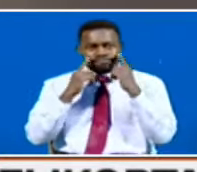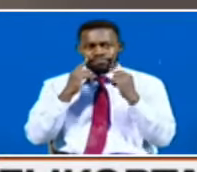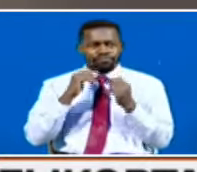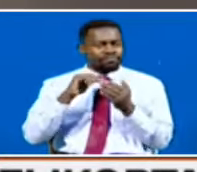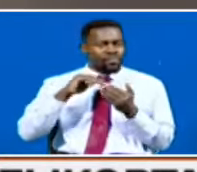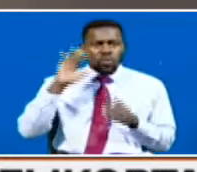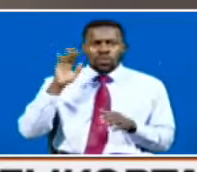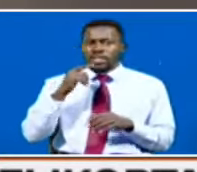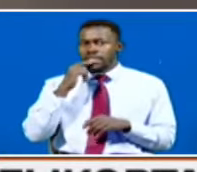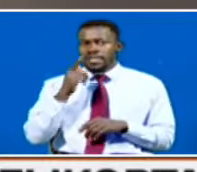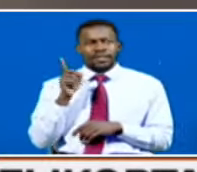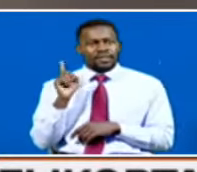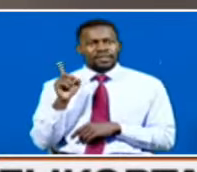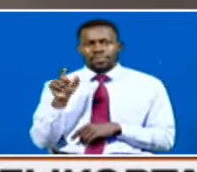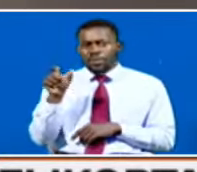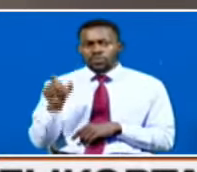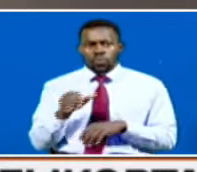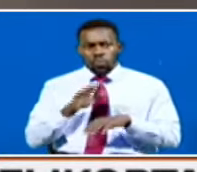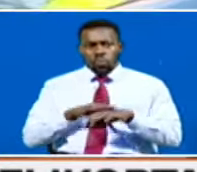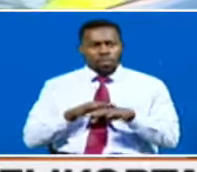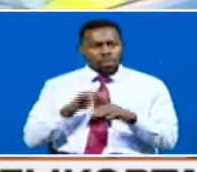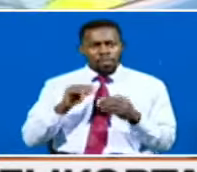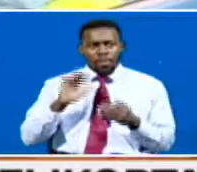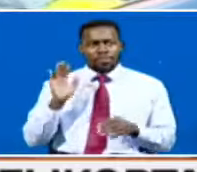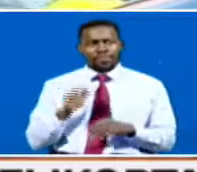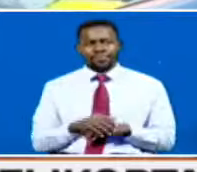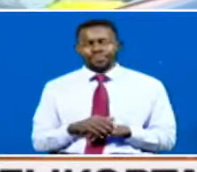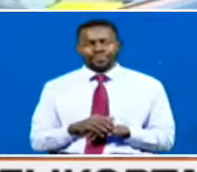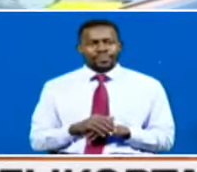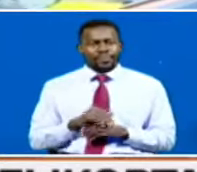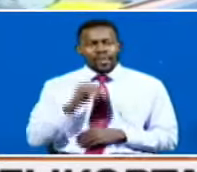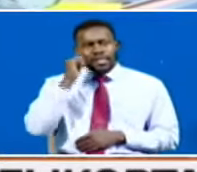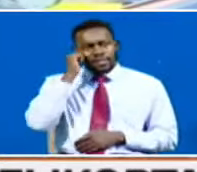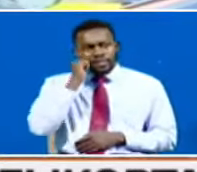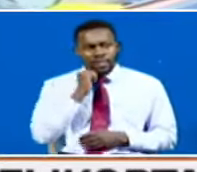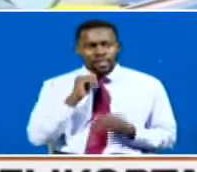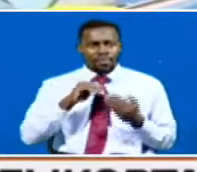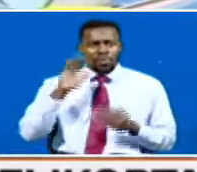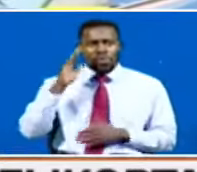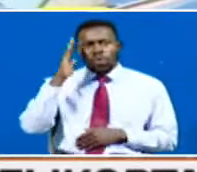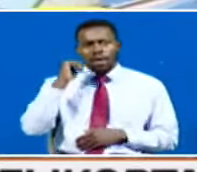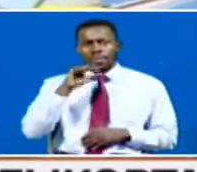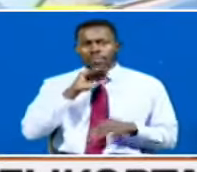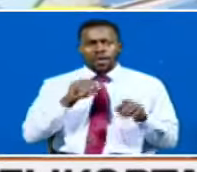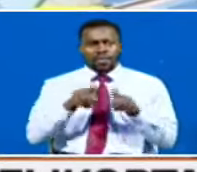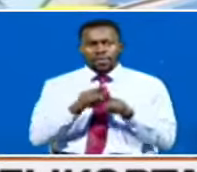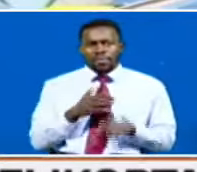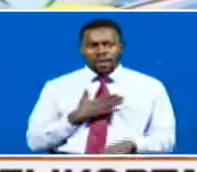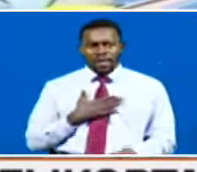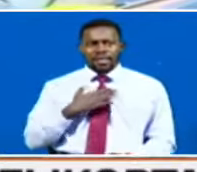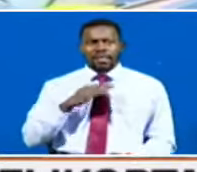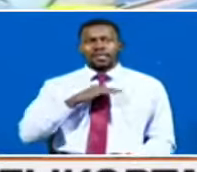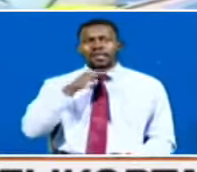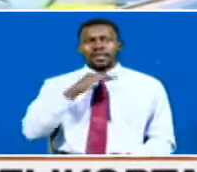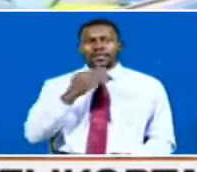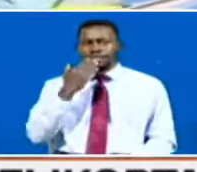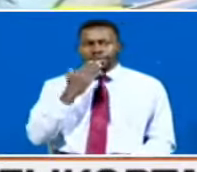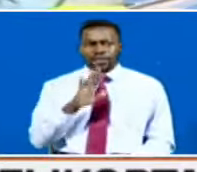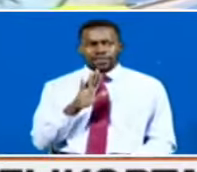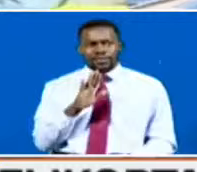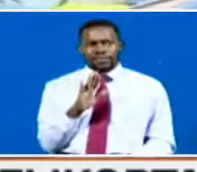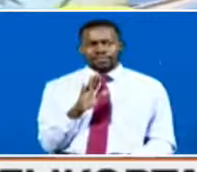Sawe aliangamia kwenye mkasa huo. Nina huzuni kwa sababu nimepoteza ndugu yangu David